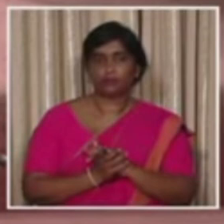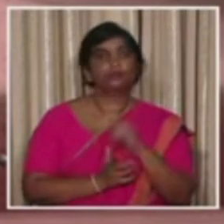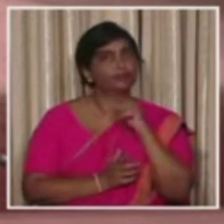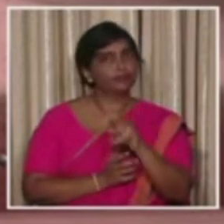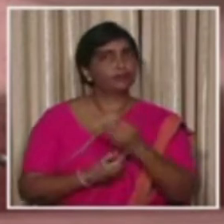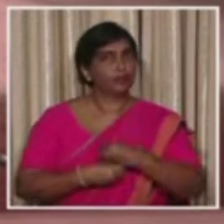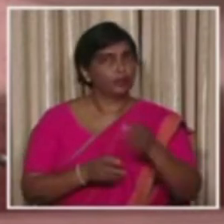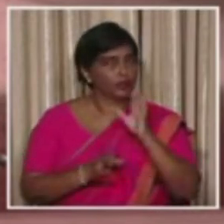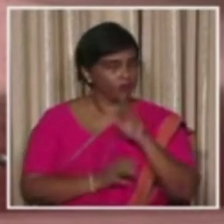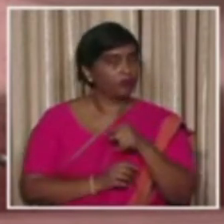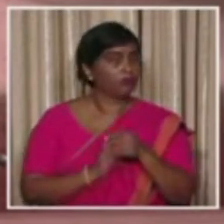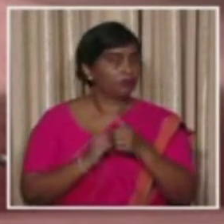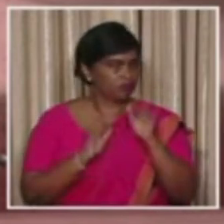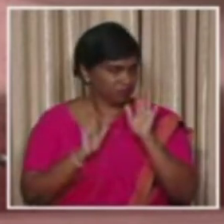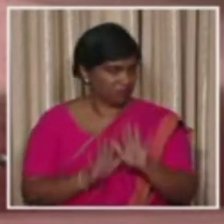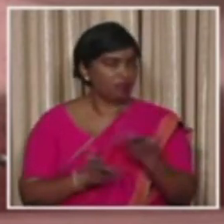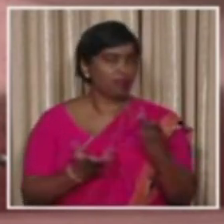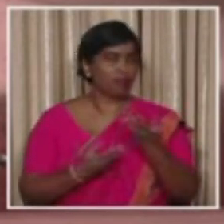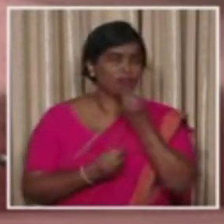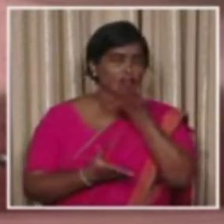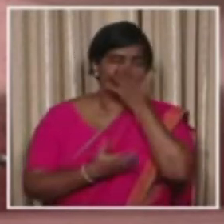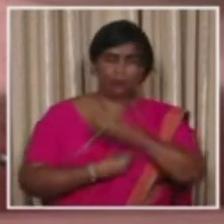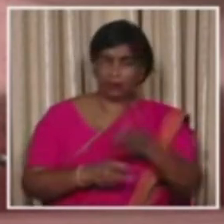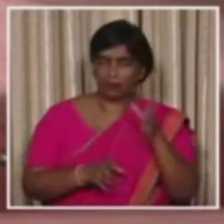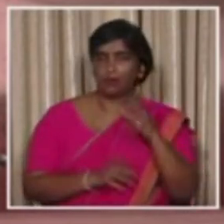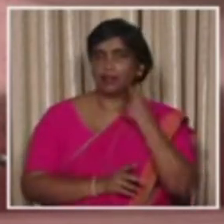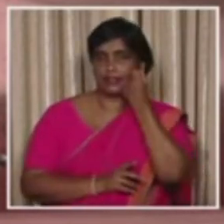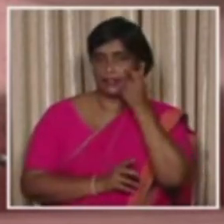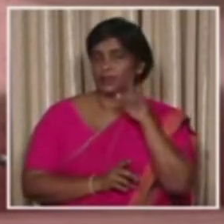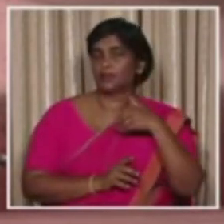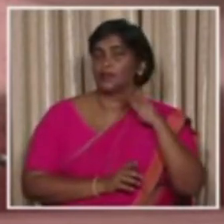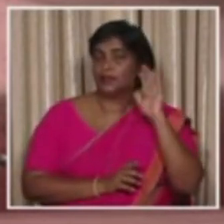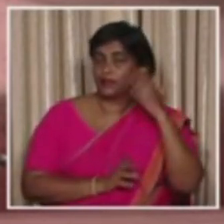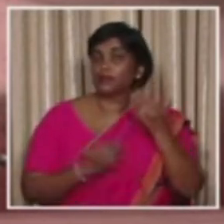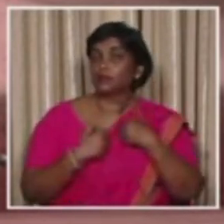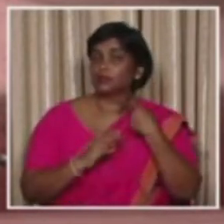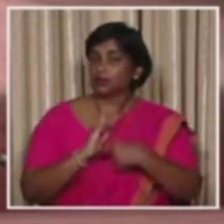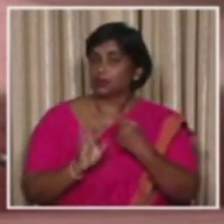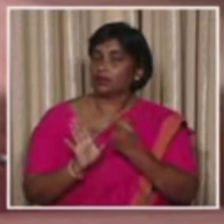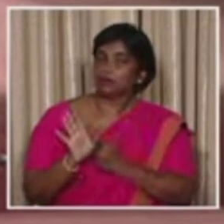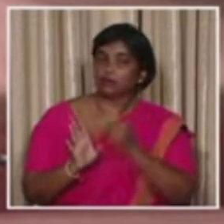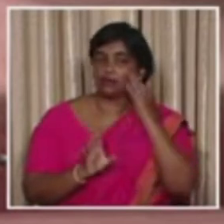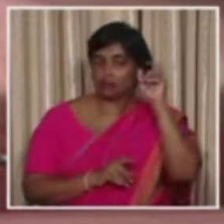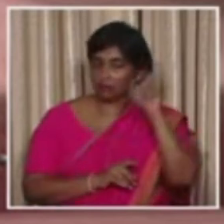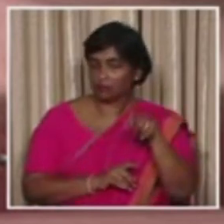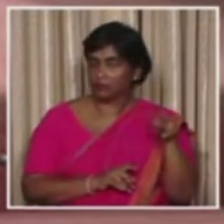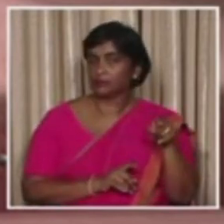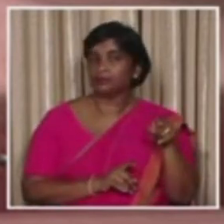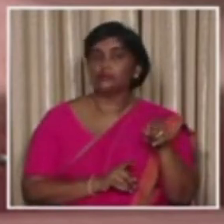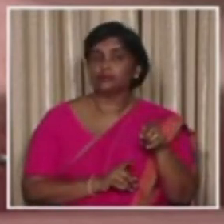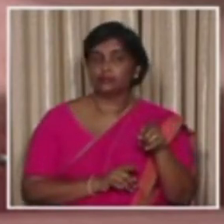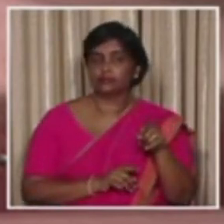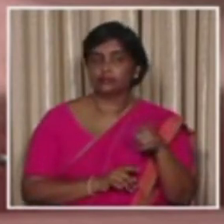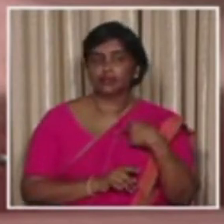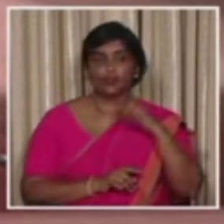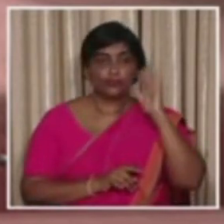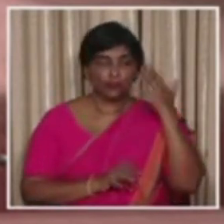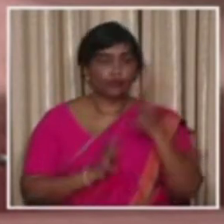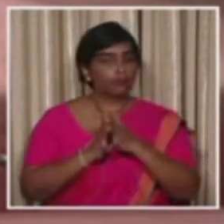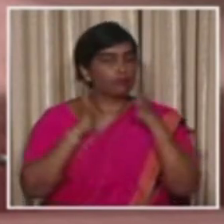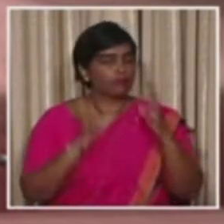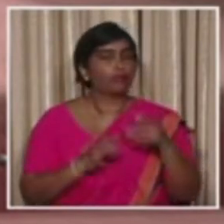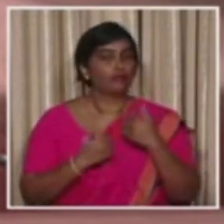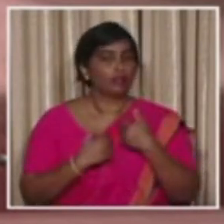யுத்தத்திலேயும் எங்களுடைய மக்கள், குறிப்பாக எங்களுடைய இளைஞர் உறவினர்களால் ஒப்படைக்கப்பட்ட